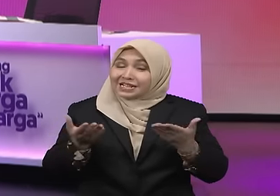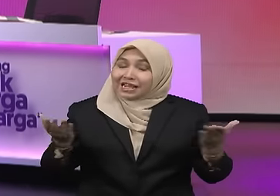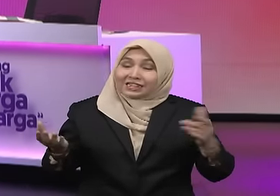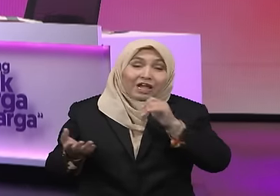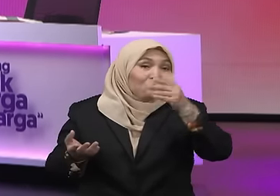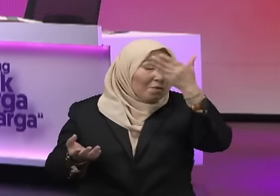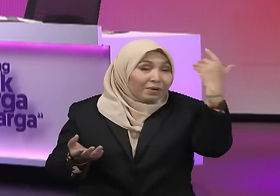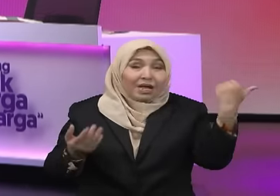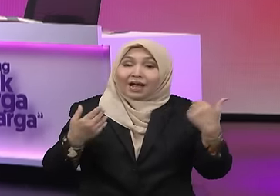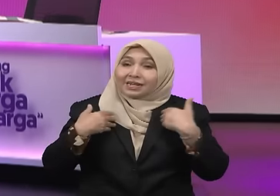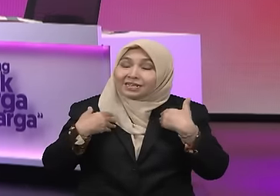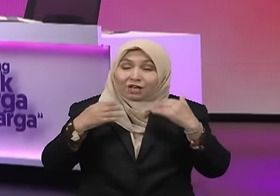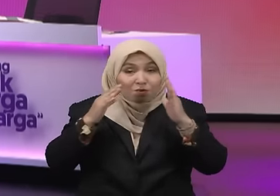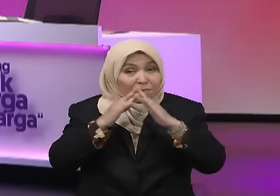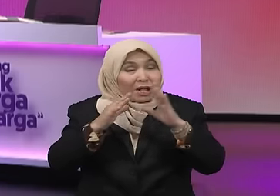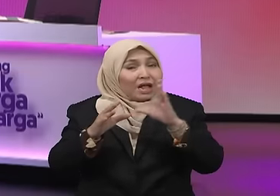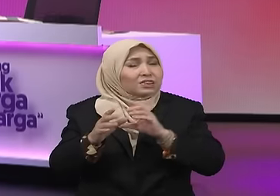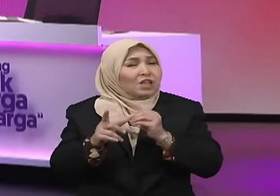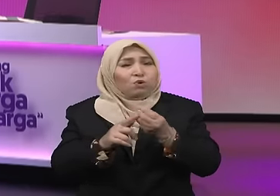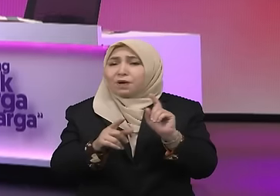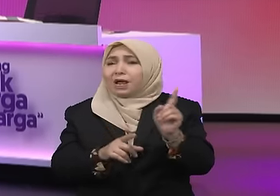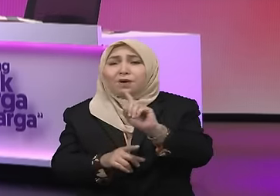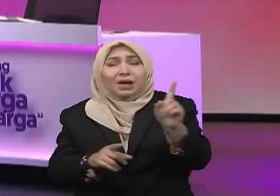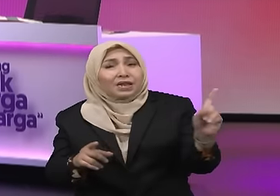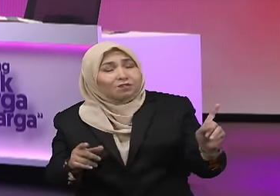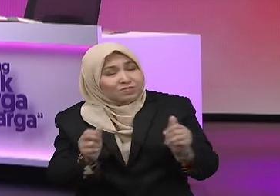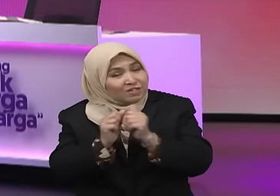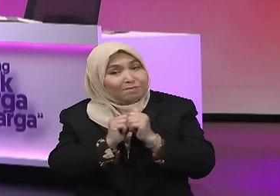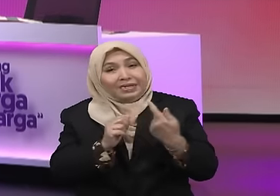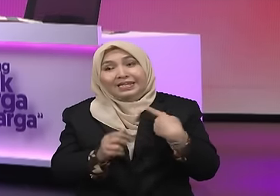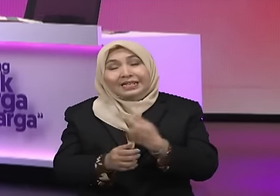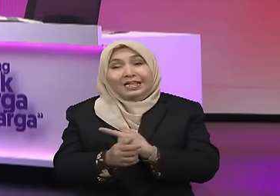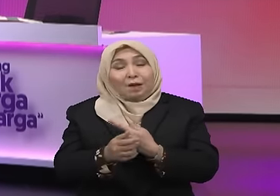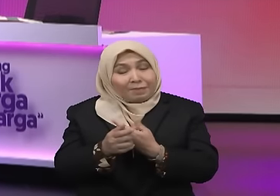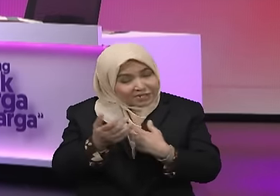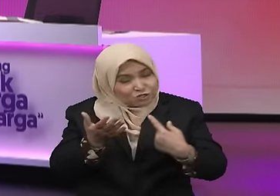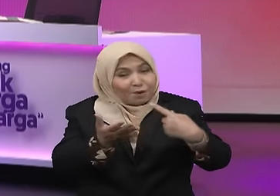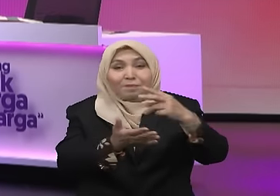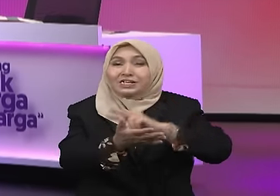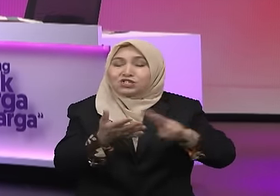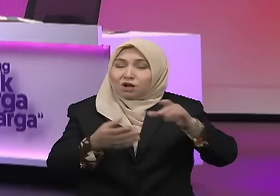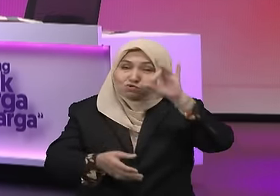ibu ayah yang berada di rumah atau di mana juga, mari kita sama-sama pakat baca insya-Allah. Auzubillahi minasyaitanirrajim. Yang